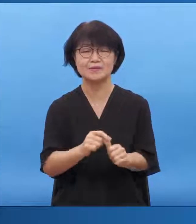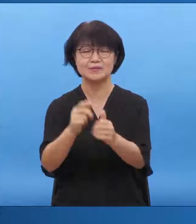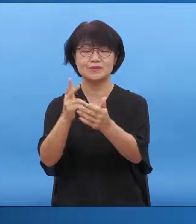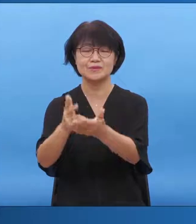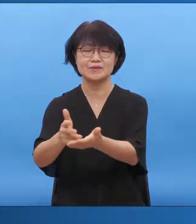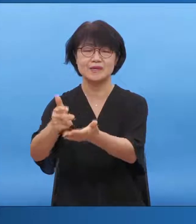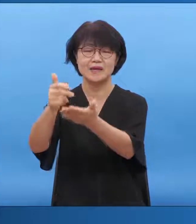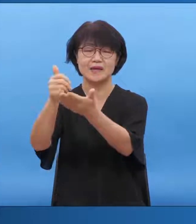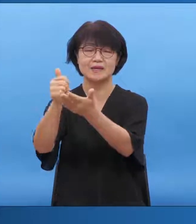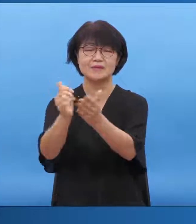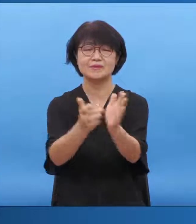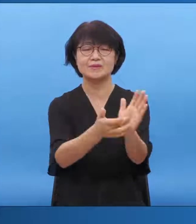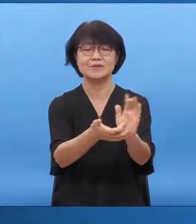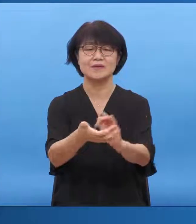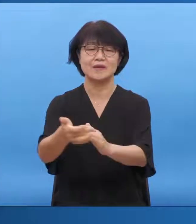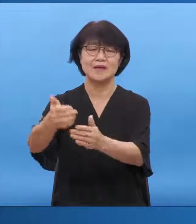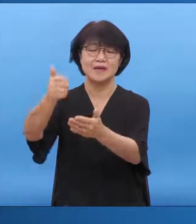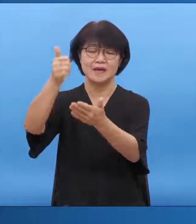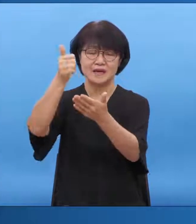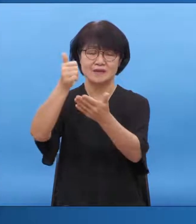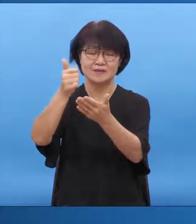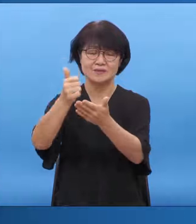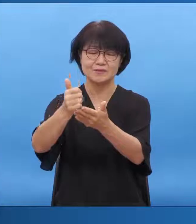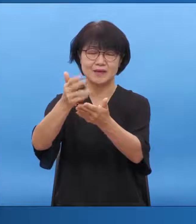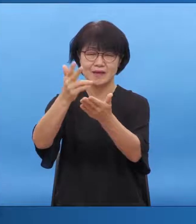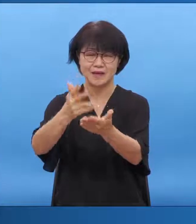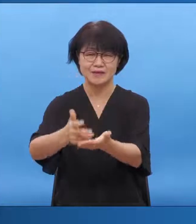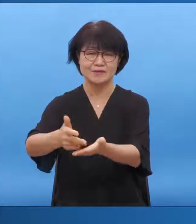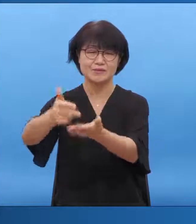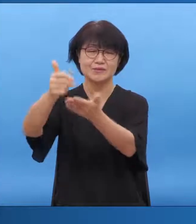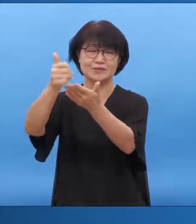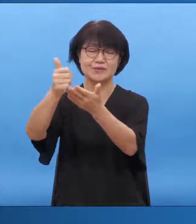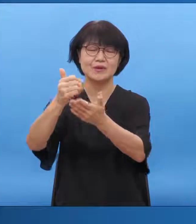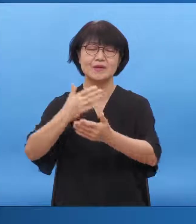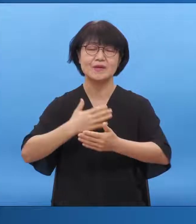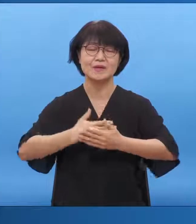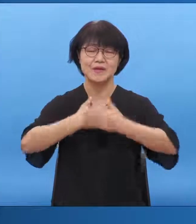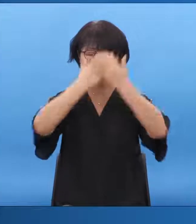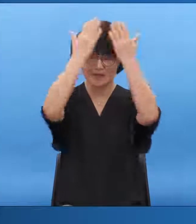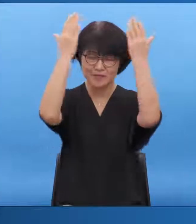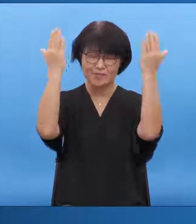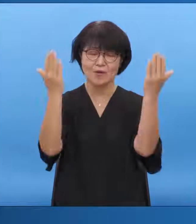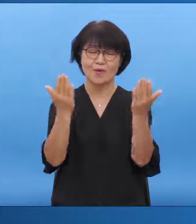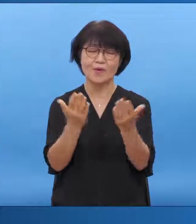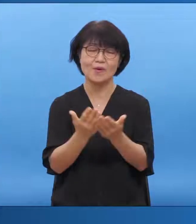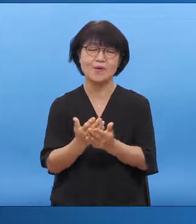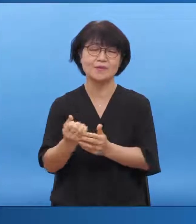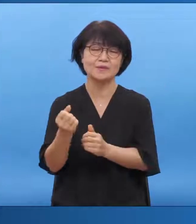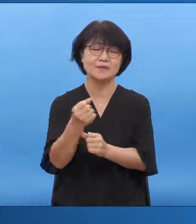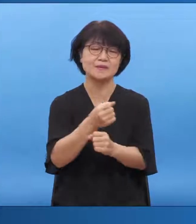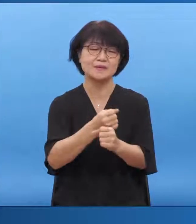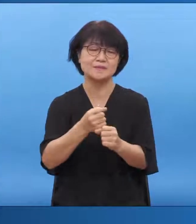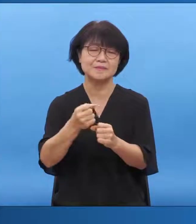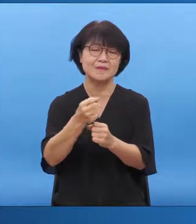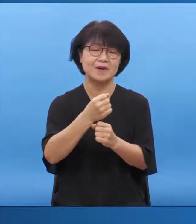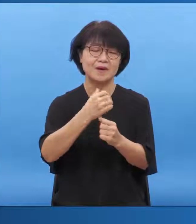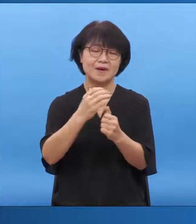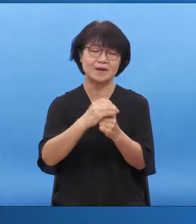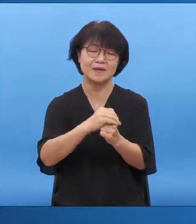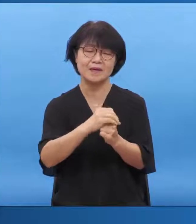놀라운 구세주 예수 내 주 내 모든